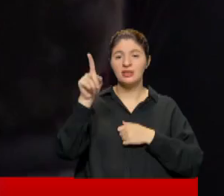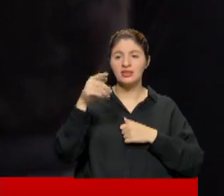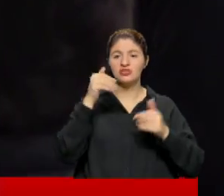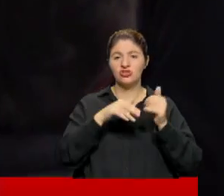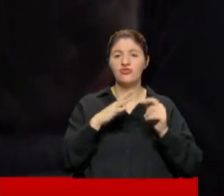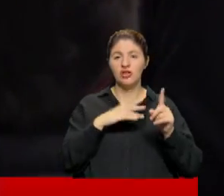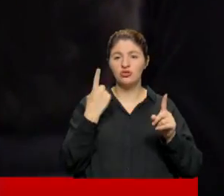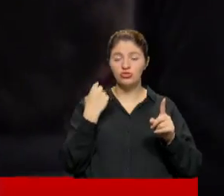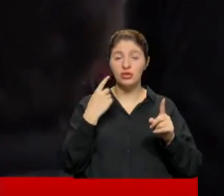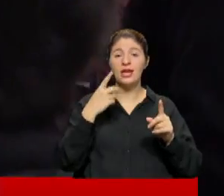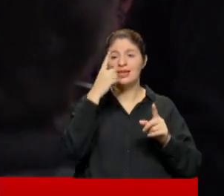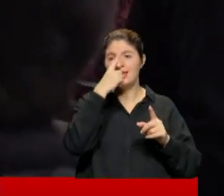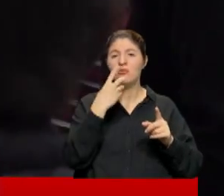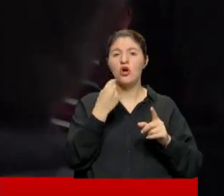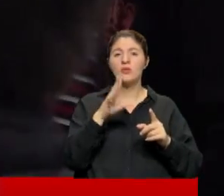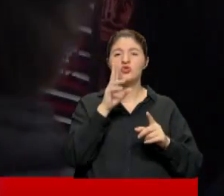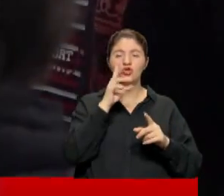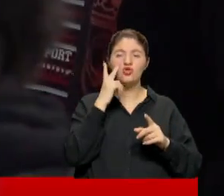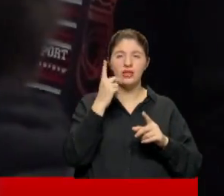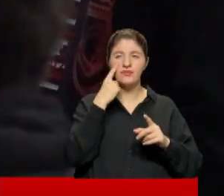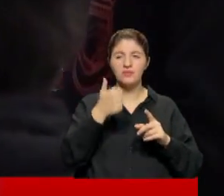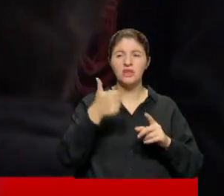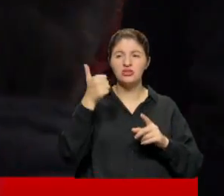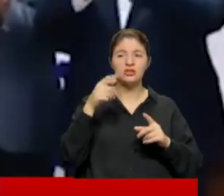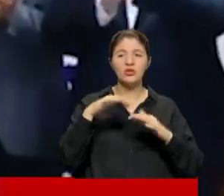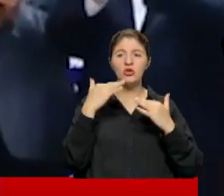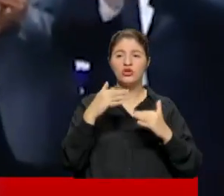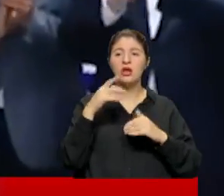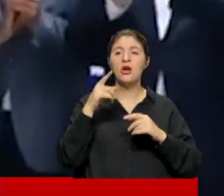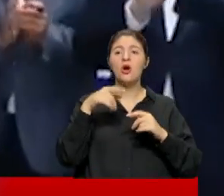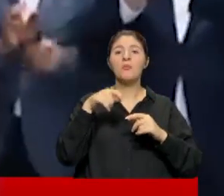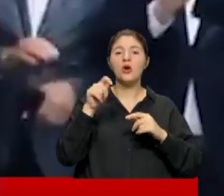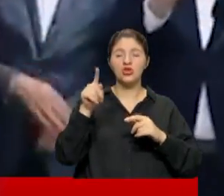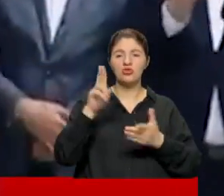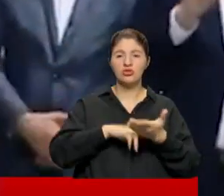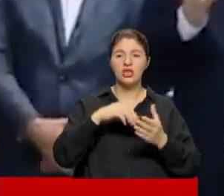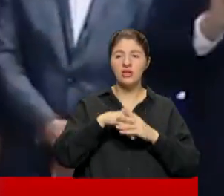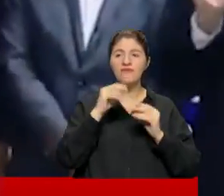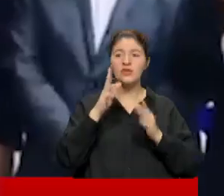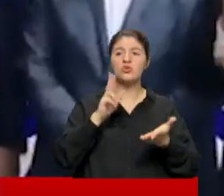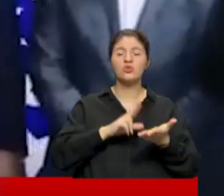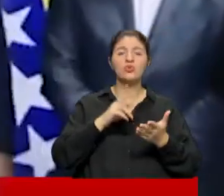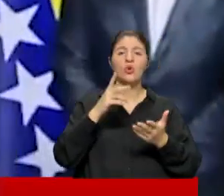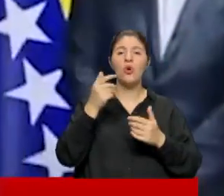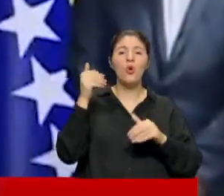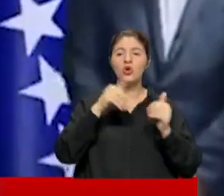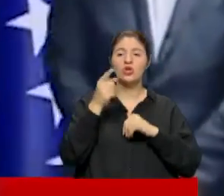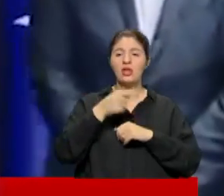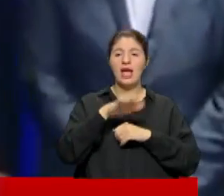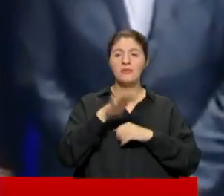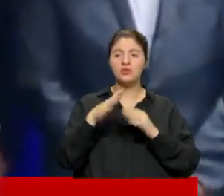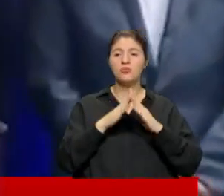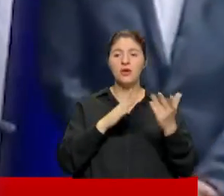Dere seçim vardı dün resmi olmayan sonuçlara göre devlet Başkanlığı Konseyi'nin Boşnak üyeliği için en fazla oyu % 55 le